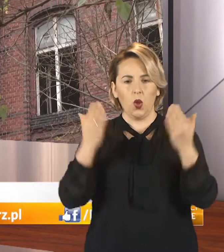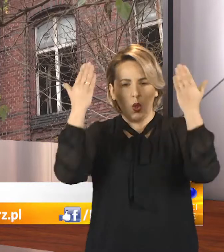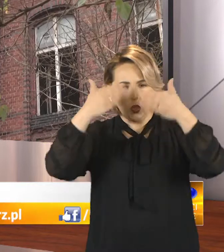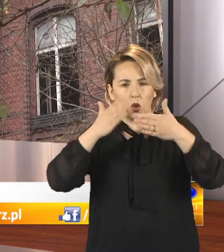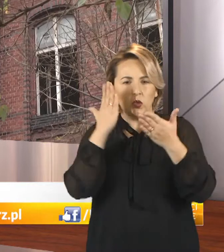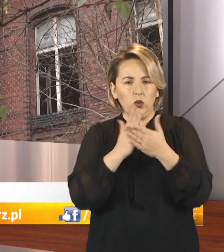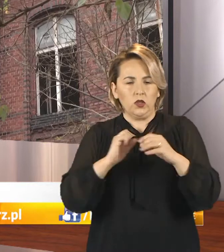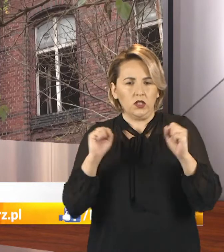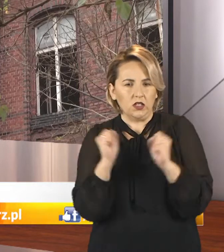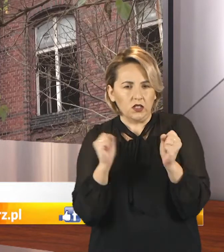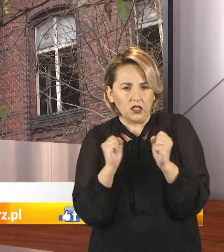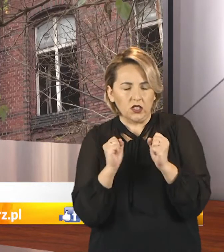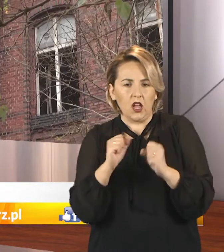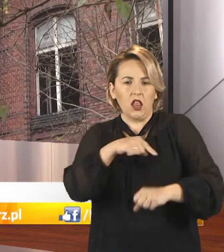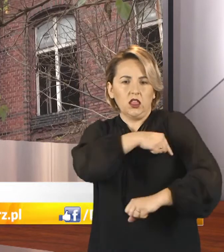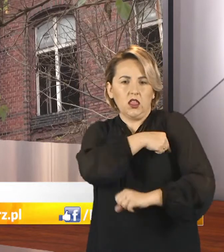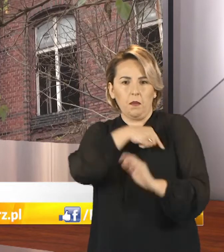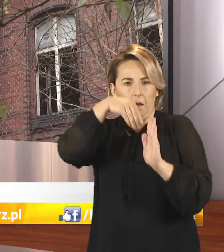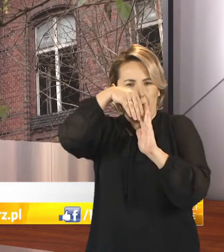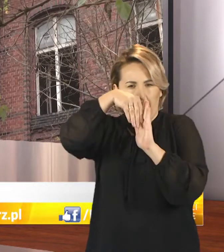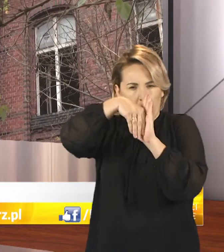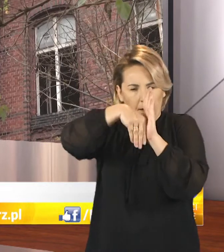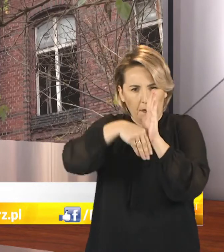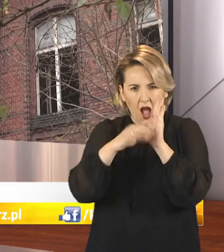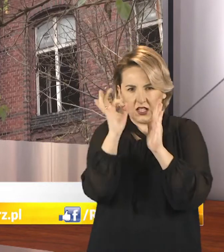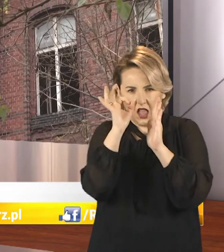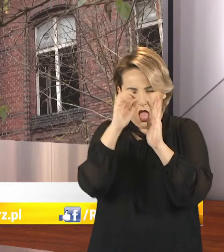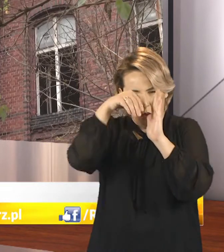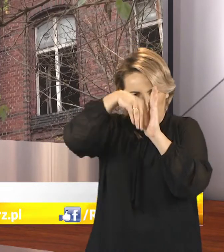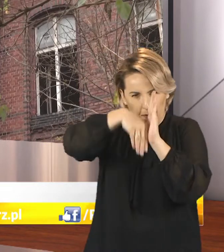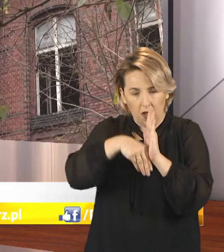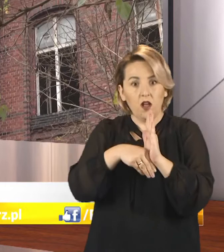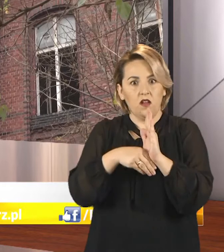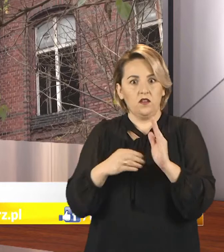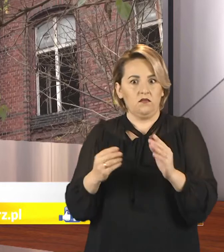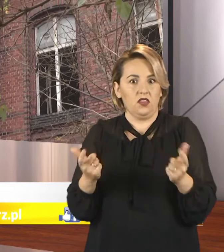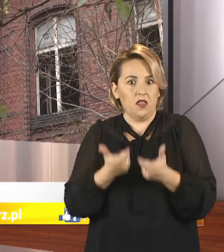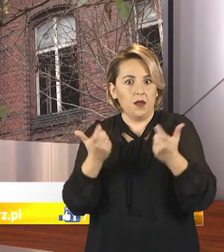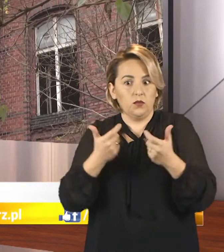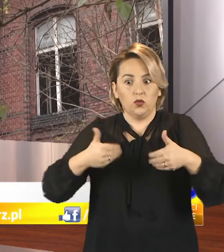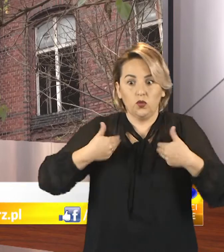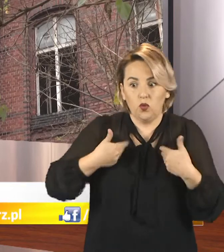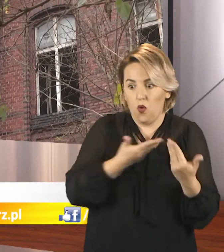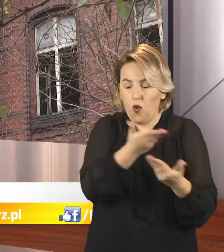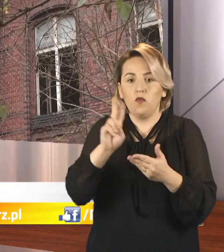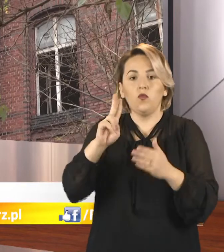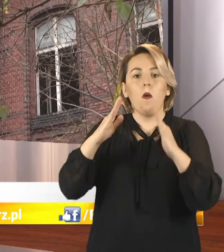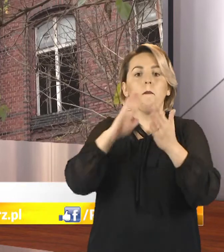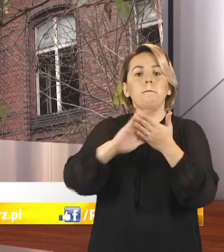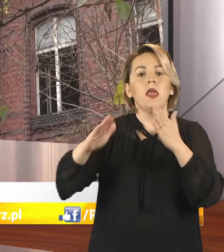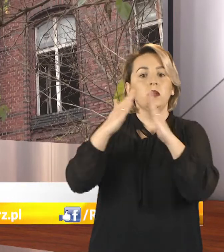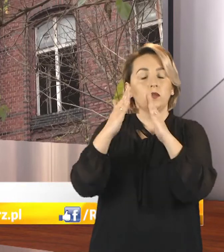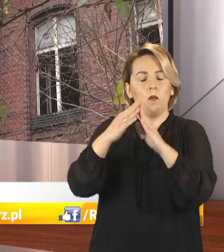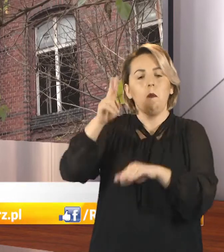a noce są coraz chłodniejsze często temperatura spada poniżej zera Może to szczególnie zagrażać życiu i zdrowiu osób